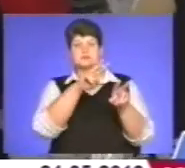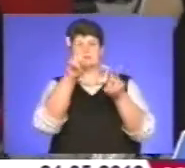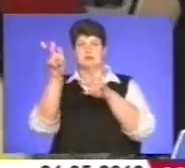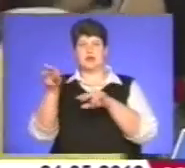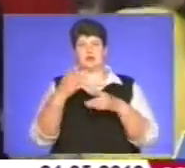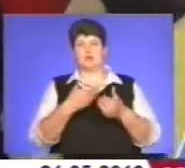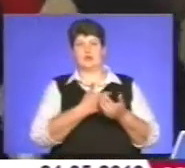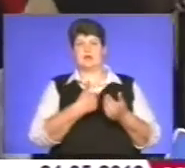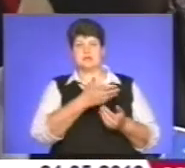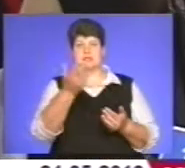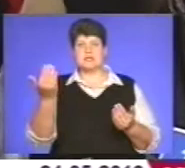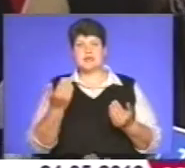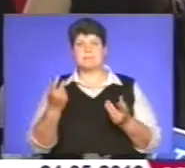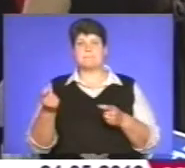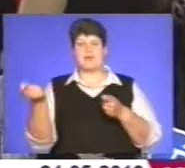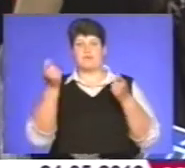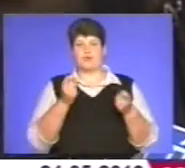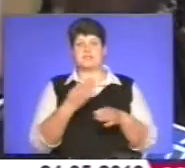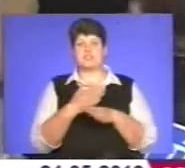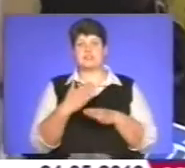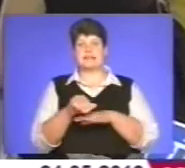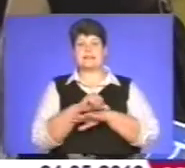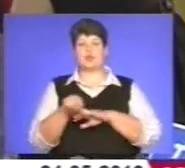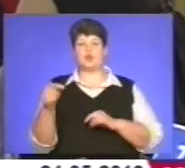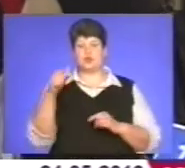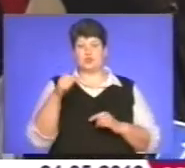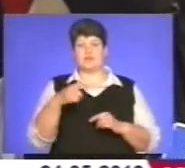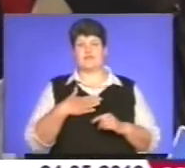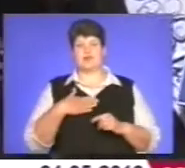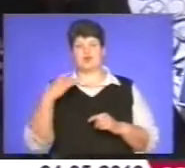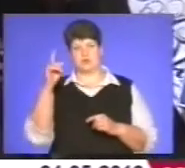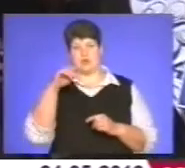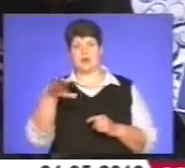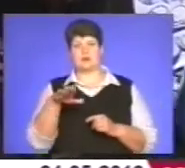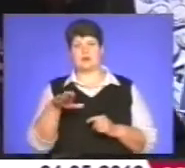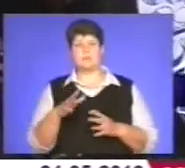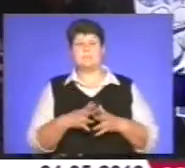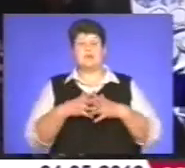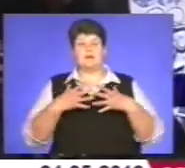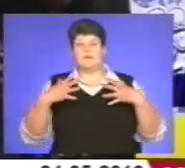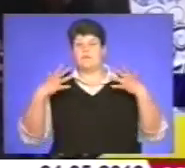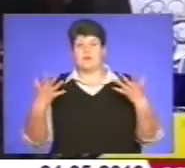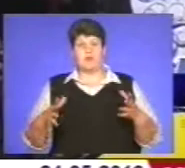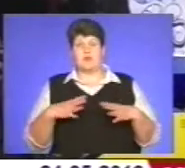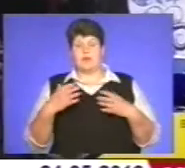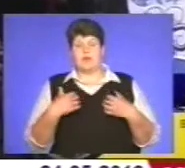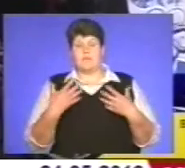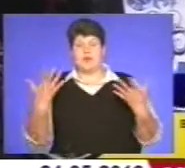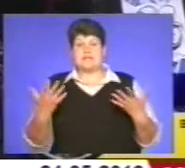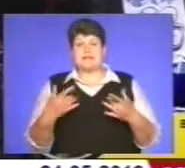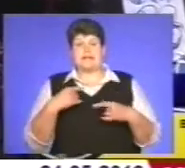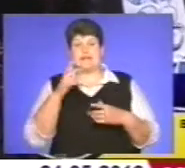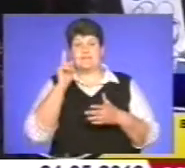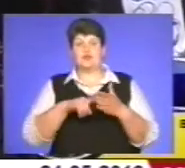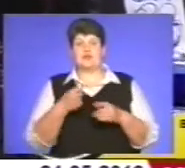і привозити якусь частинку за кордону сюди, в нашу країну. Переповнюють емоції, звичайно, вже не віриться, що це останній